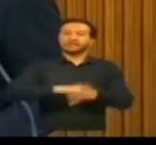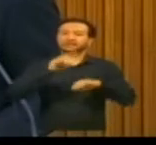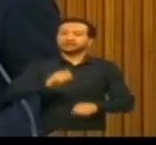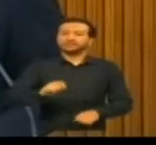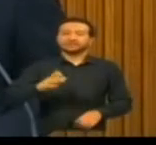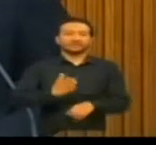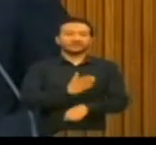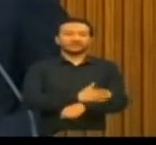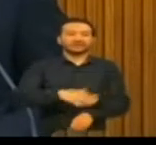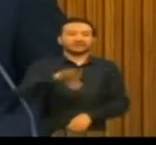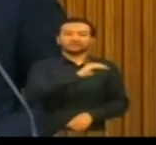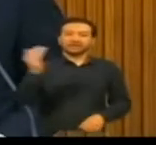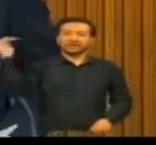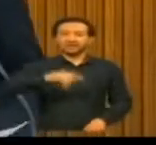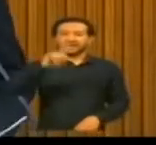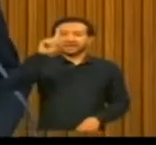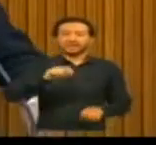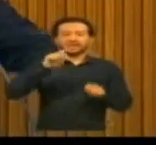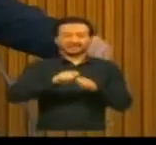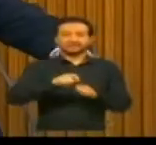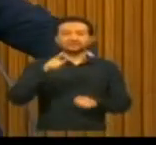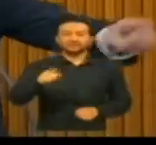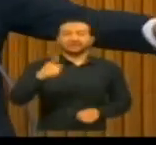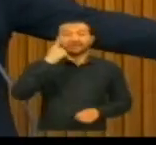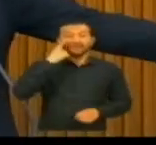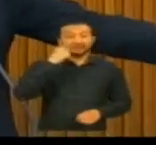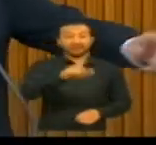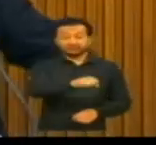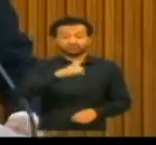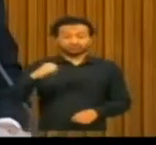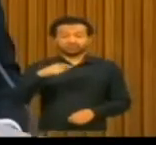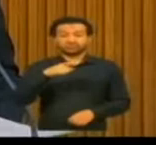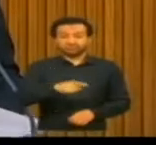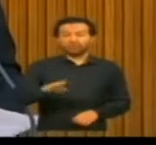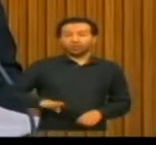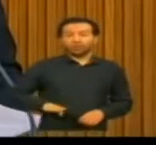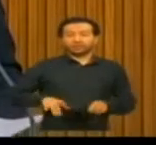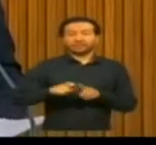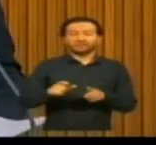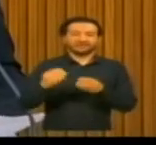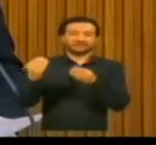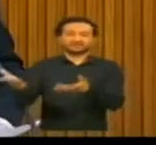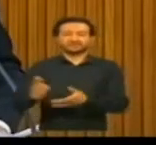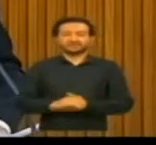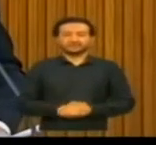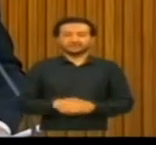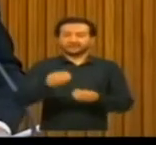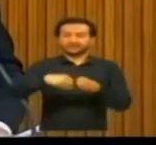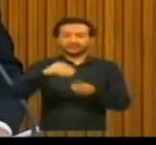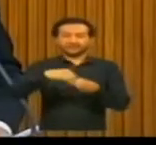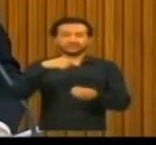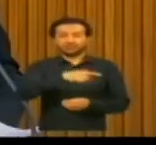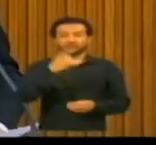vatandaşlar. Geldiler, ilk yaptıkları iş devletin hazinesini damada teslim ettiler. Faizlerin bu